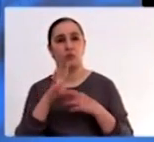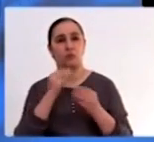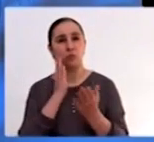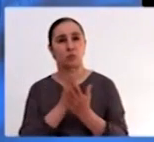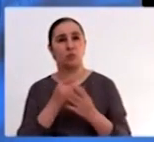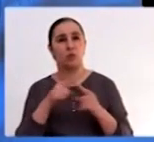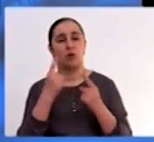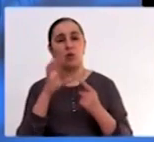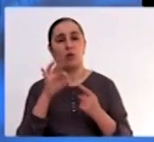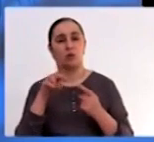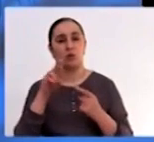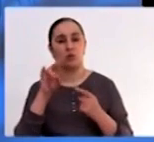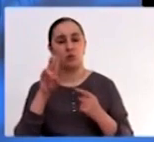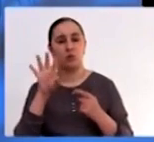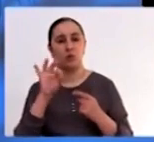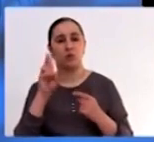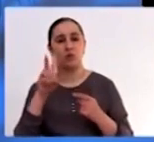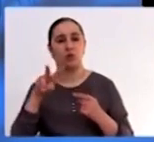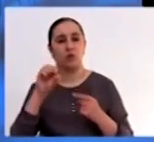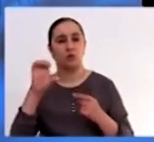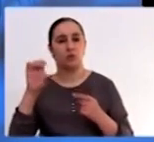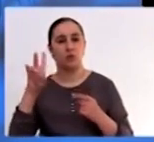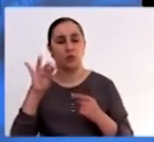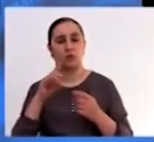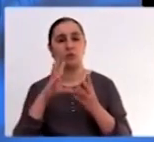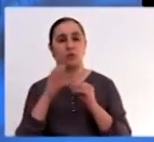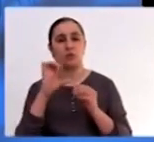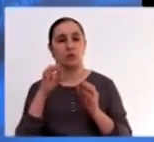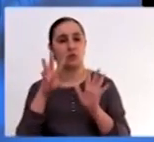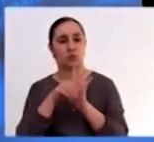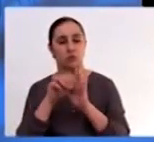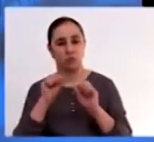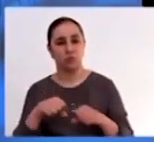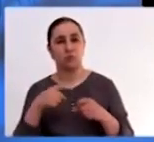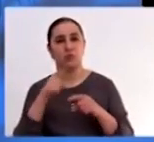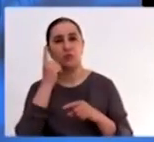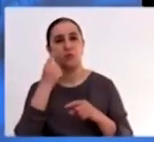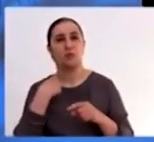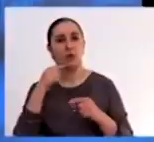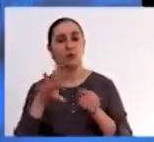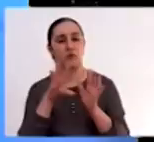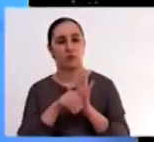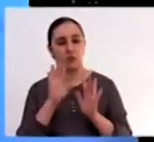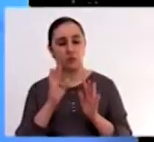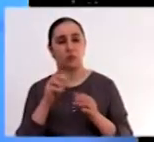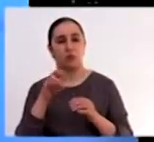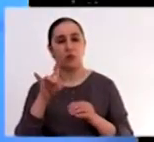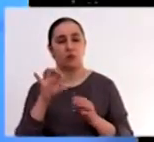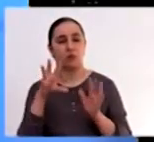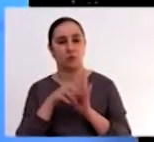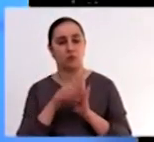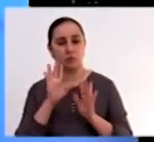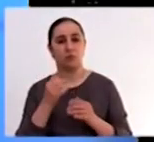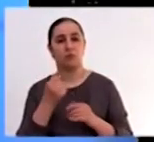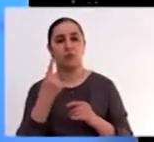to'g'ridan to'g'ri Odnoklassnik, ya'ni sinfdoshlar saytiga ham kirishimiz mumkin bo'lar ekan. Demak, telefon raqamini kiritasiz, parolingizni